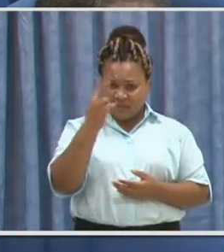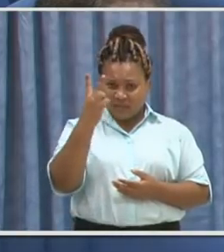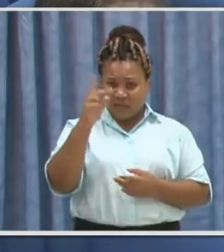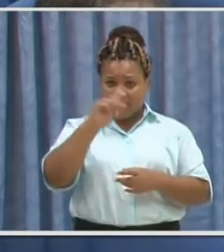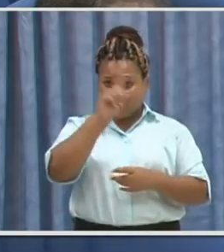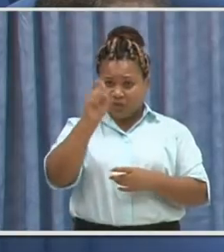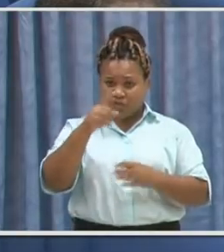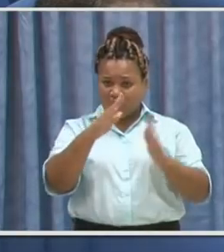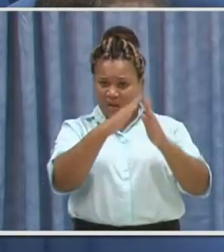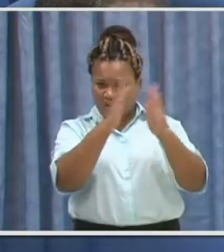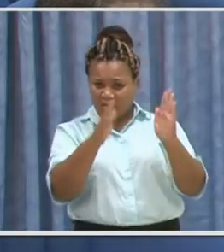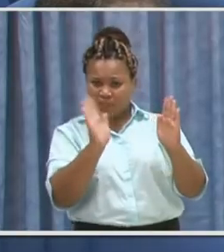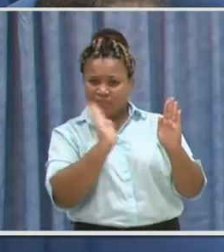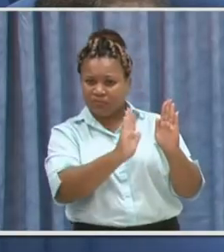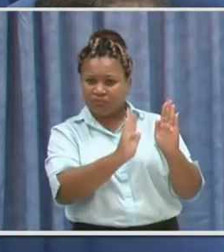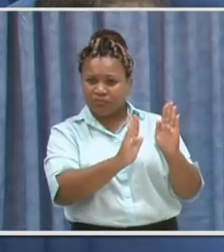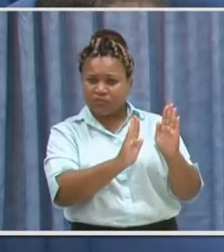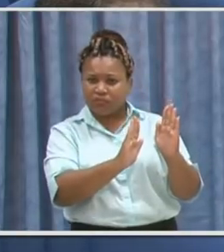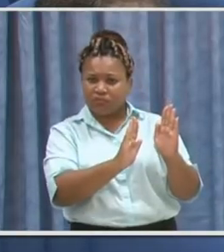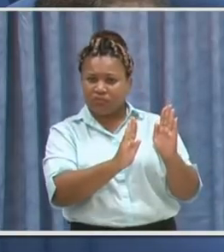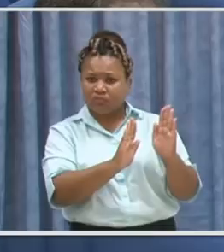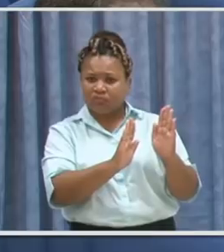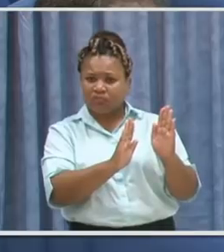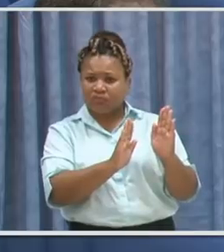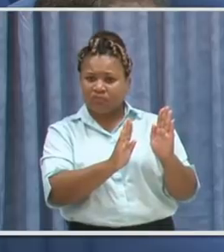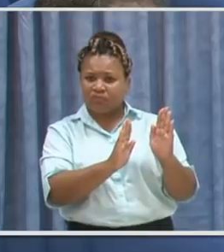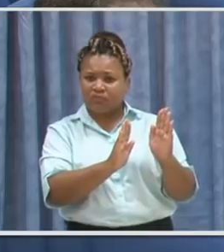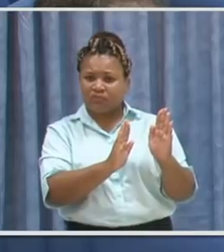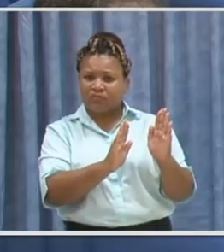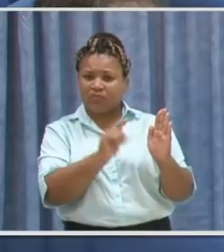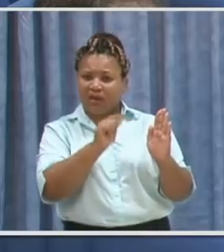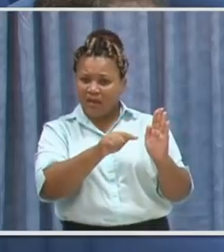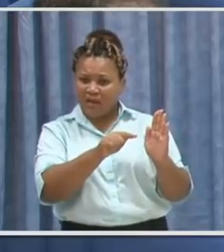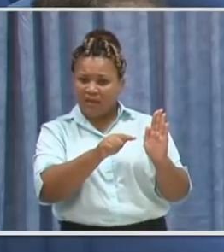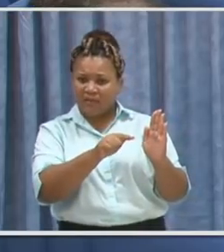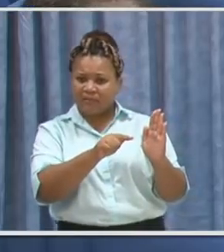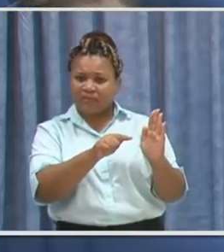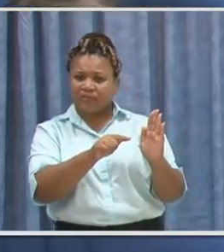Oui, en quarantaine. Sorry, en isolation.